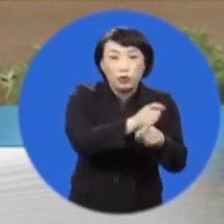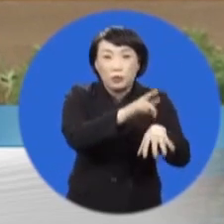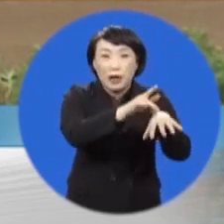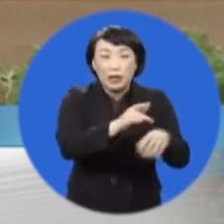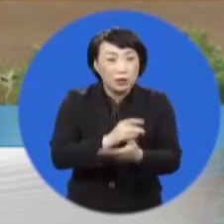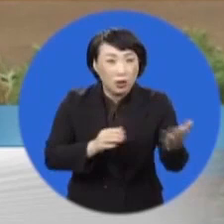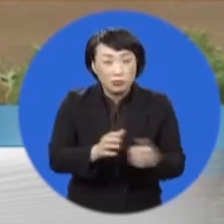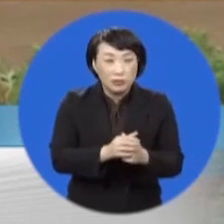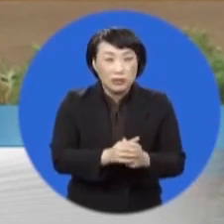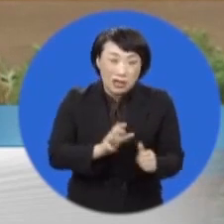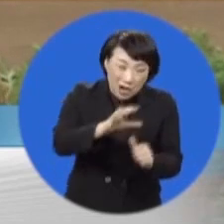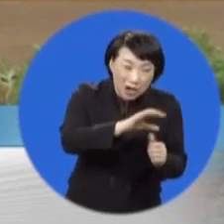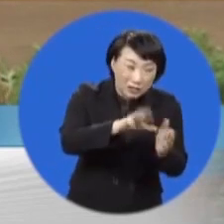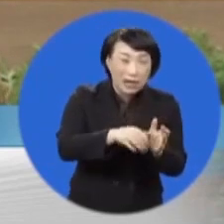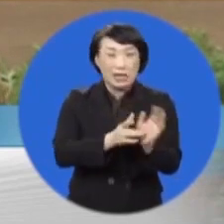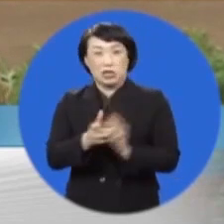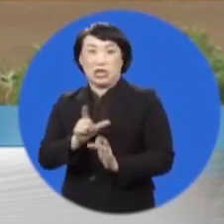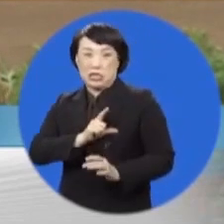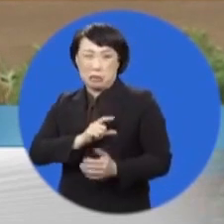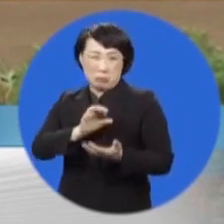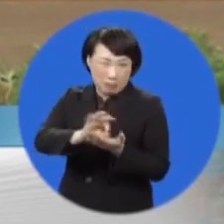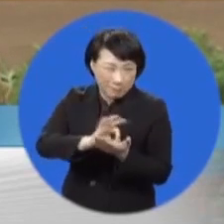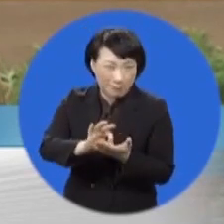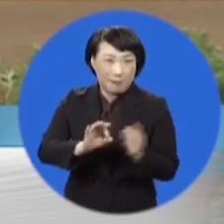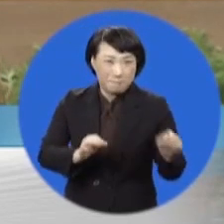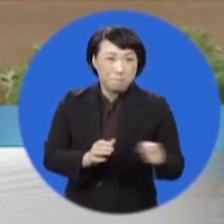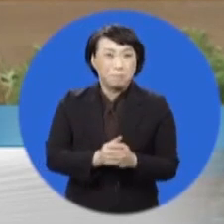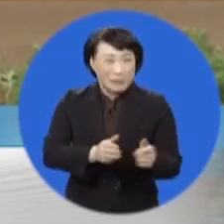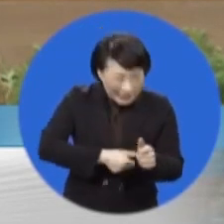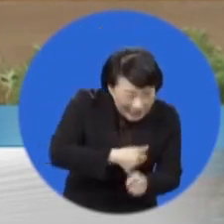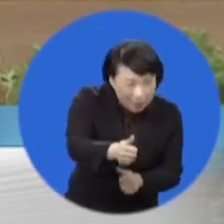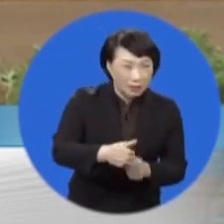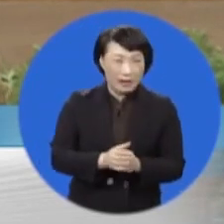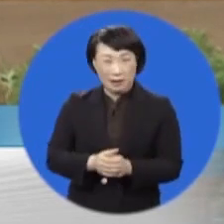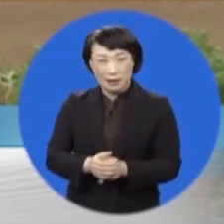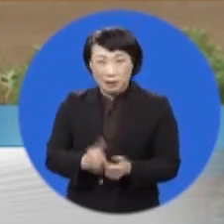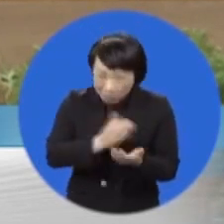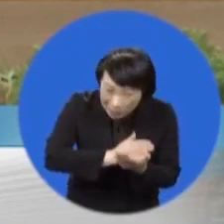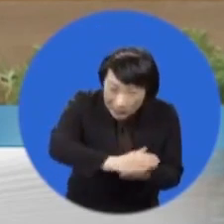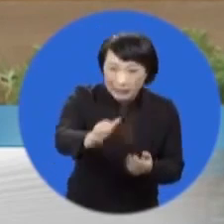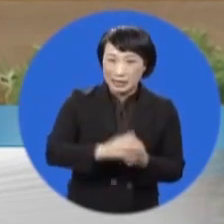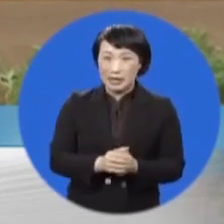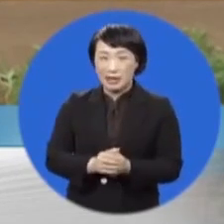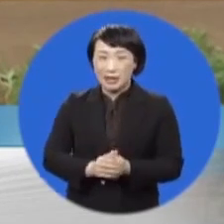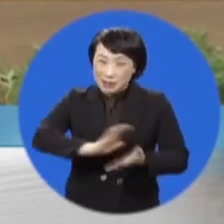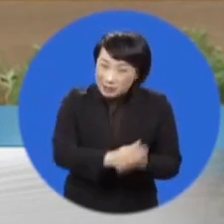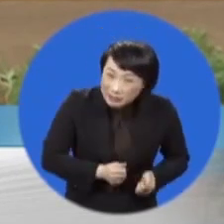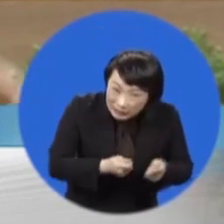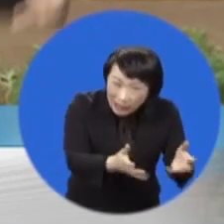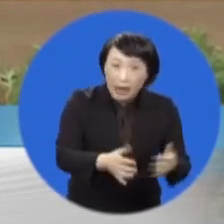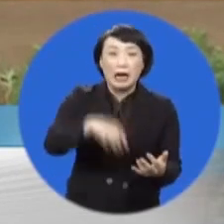그들에게 촉구할 때 마다 이수 방안 이름을 사용해서 잊어라 뭐 아내가 이쁘져